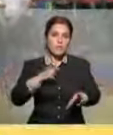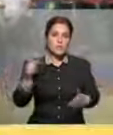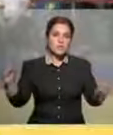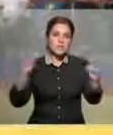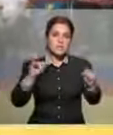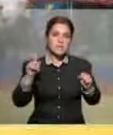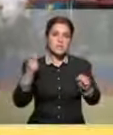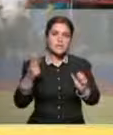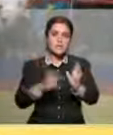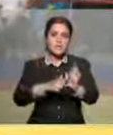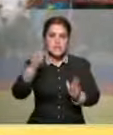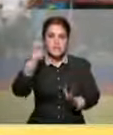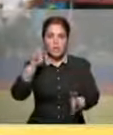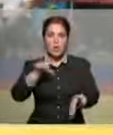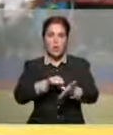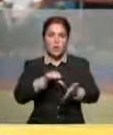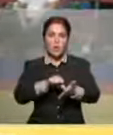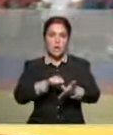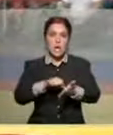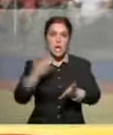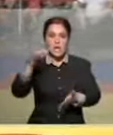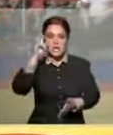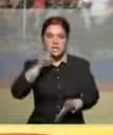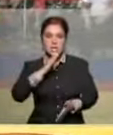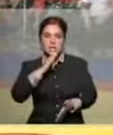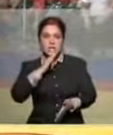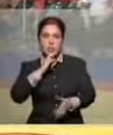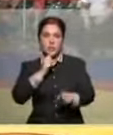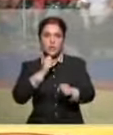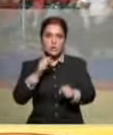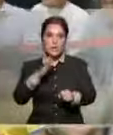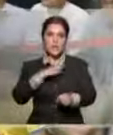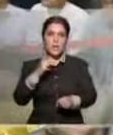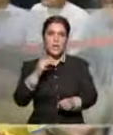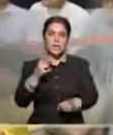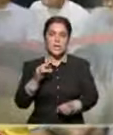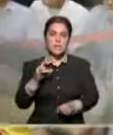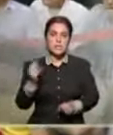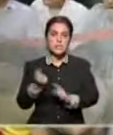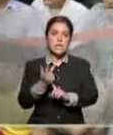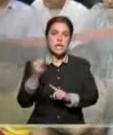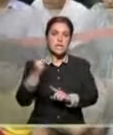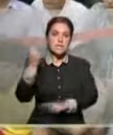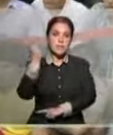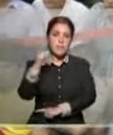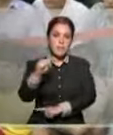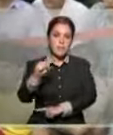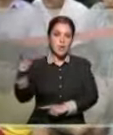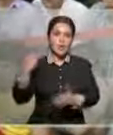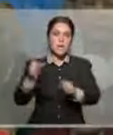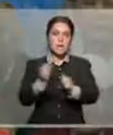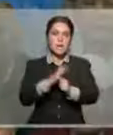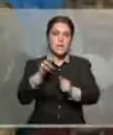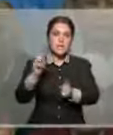стран. Чемпион мира по казах-курисе, хозяин турнира Балжан Раисов, стал его 13-кратным победителем. Самбисту, который вот уже 15 лет